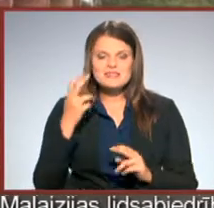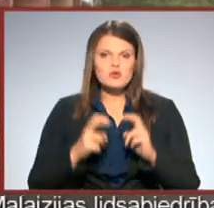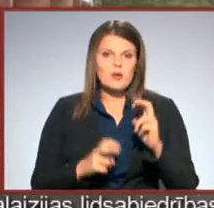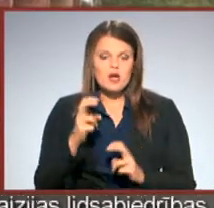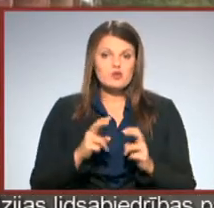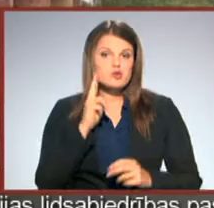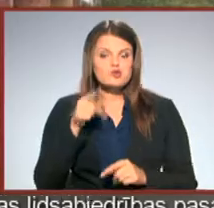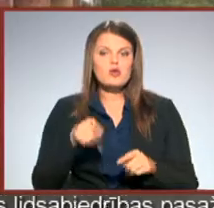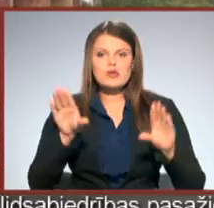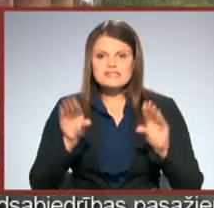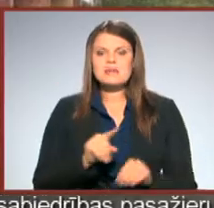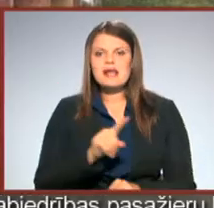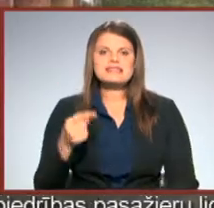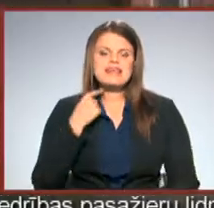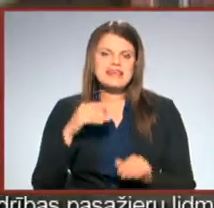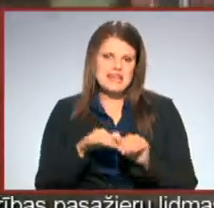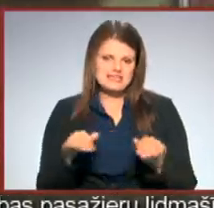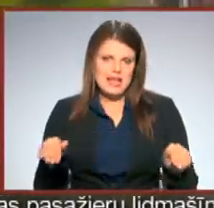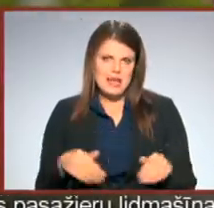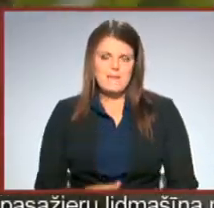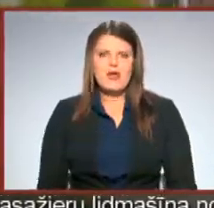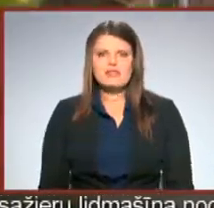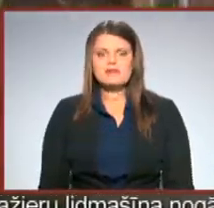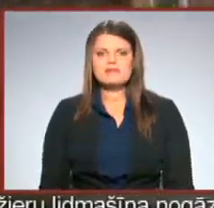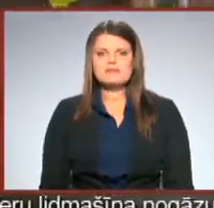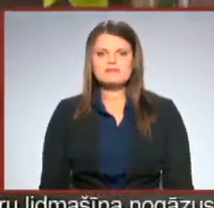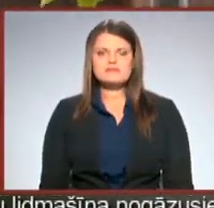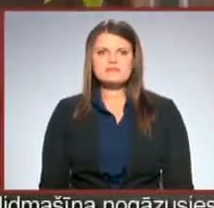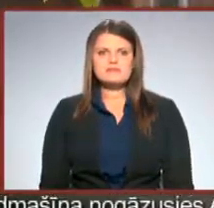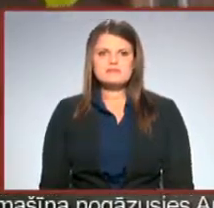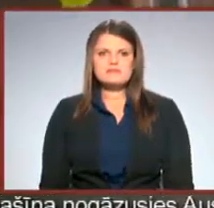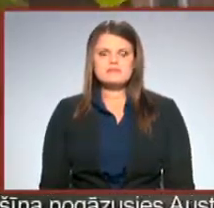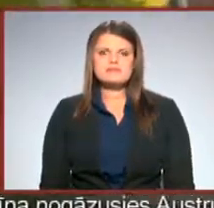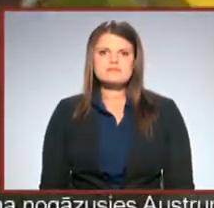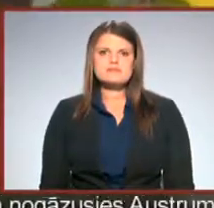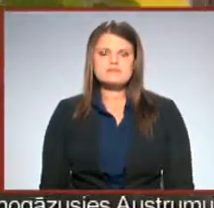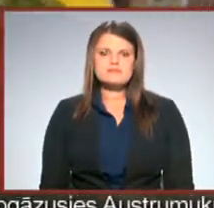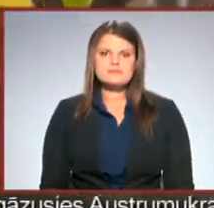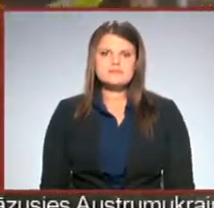sola tos samazināt līdz Rīgas līmenim. Dace Dambe, Vitālijs Dudarenoks, Latgales reģionālā televīzija.